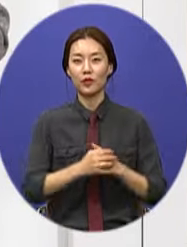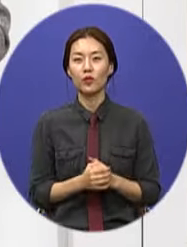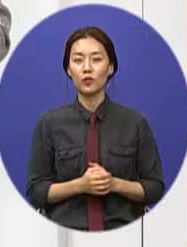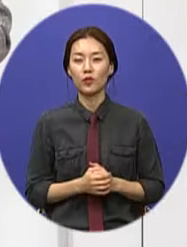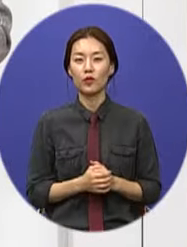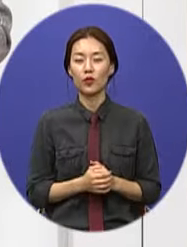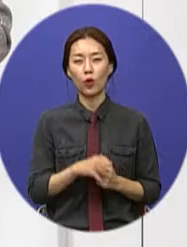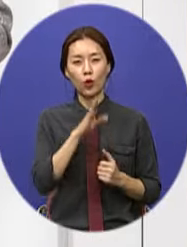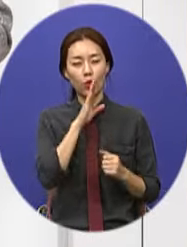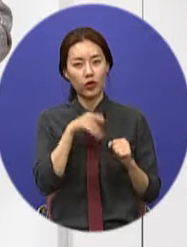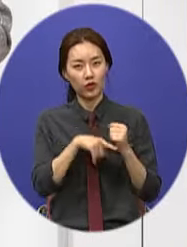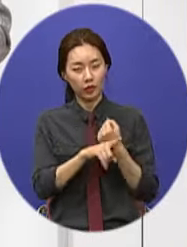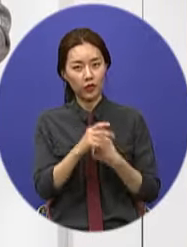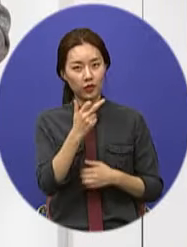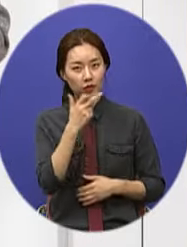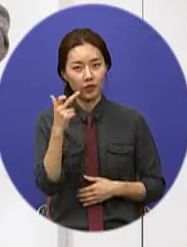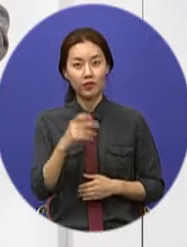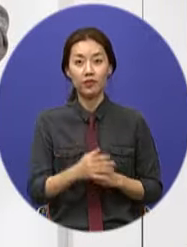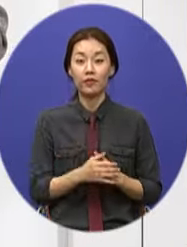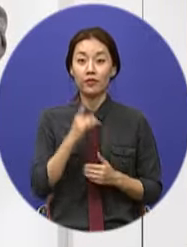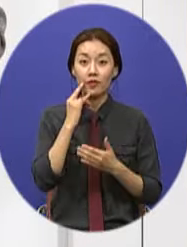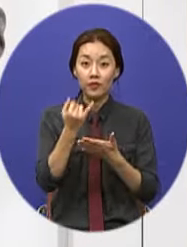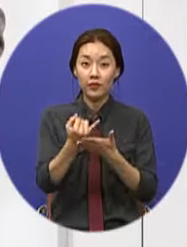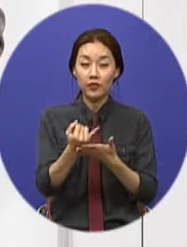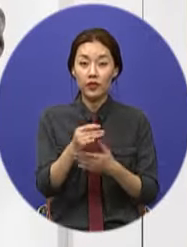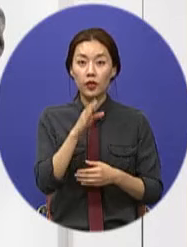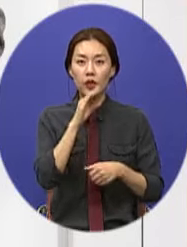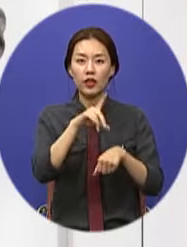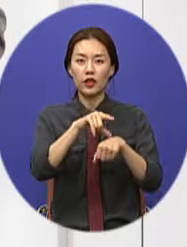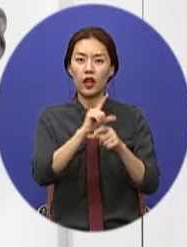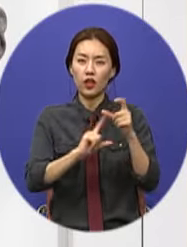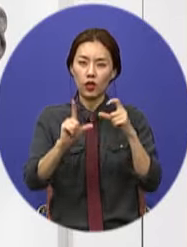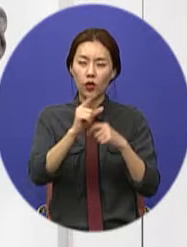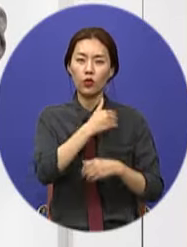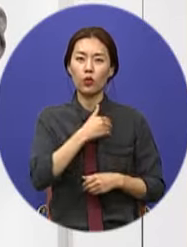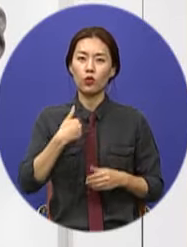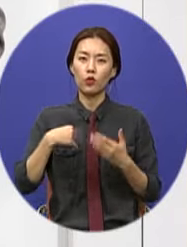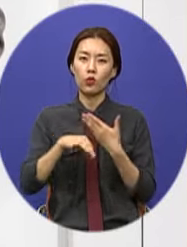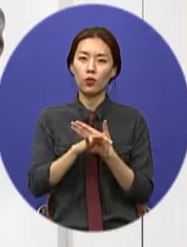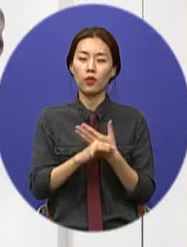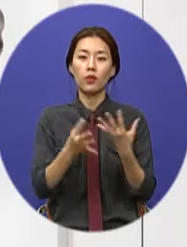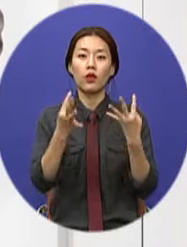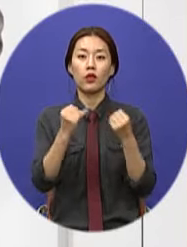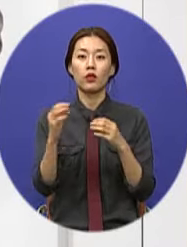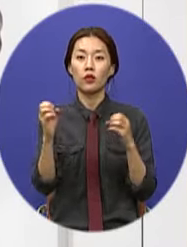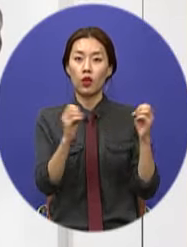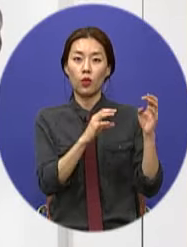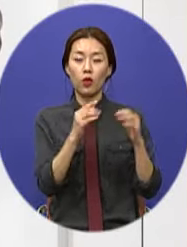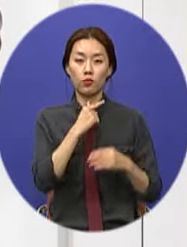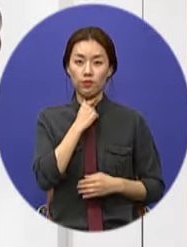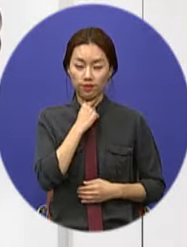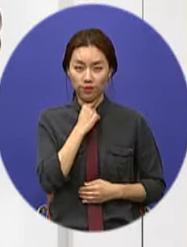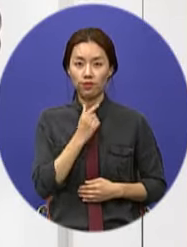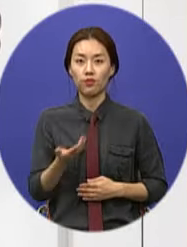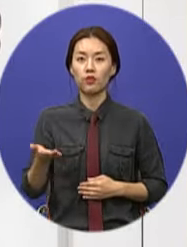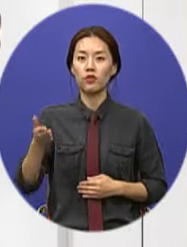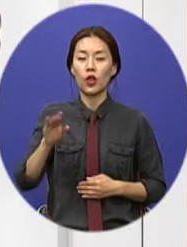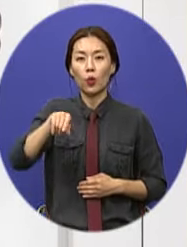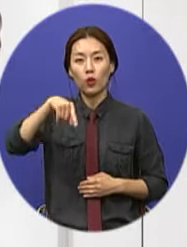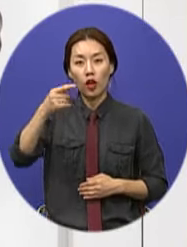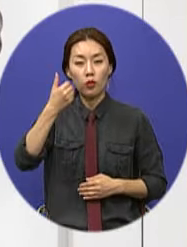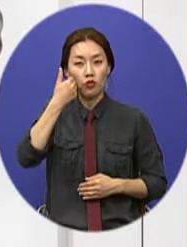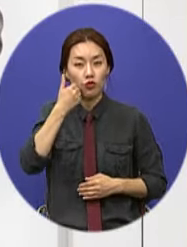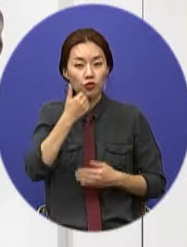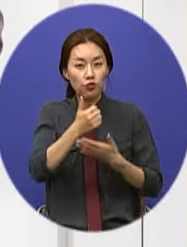아유 의미심장하네. 어머니 예. 정말 시간이 있으면 정말 많은 얘기를 나누고 싶은데 또 다음